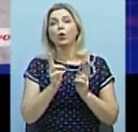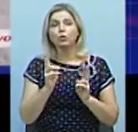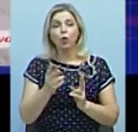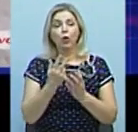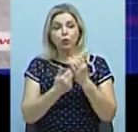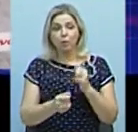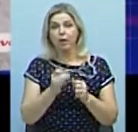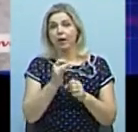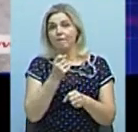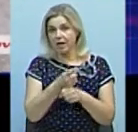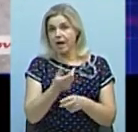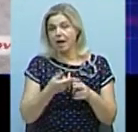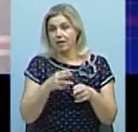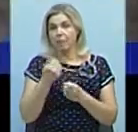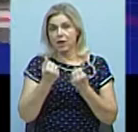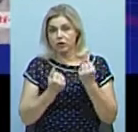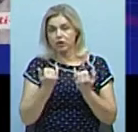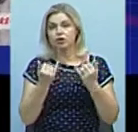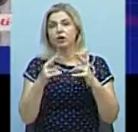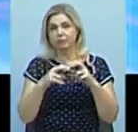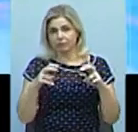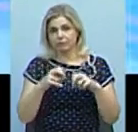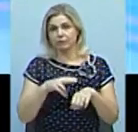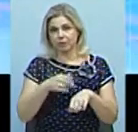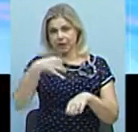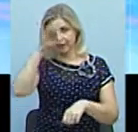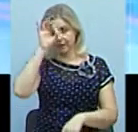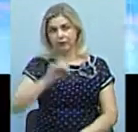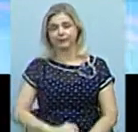«Лексус», наразі з'ясовує слідство.